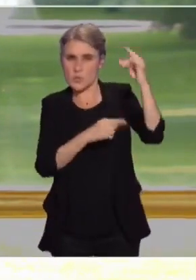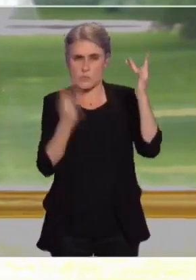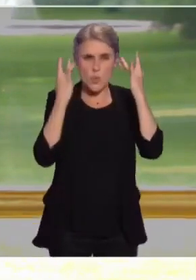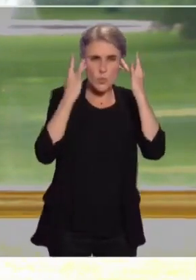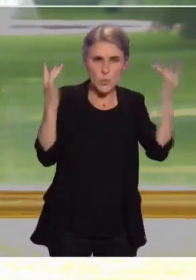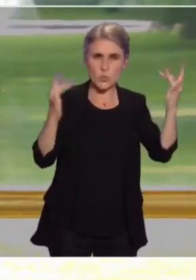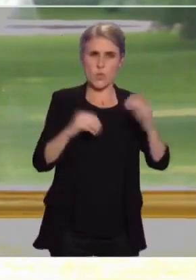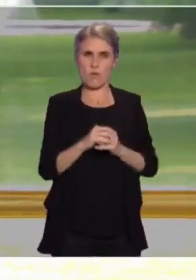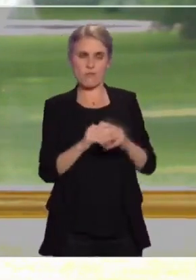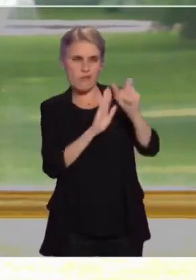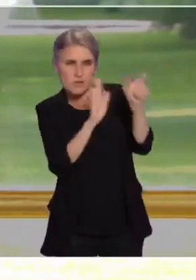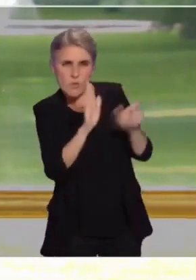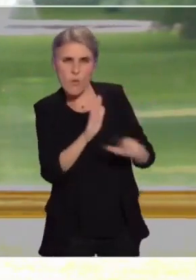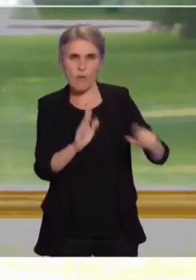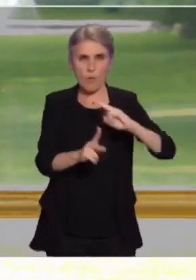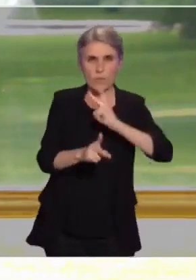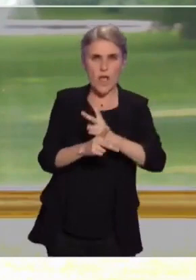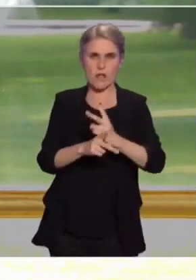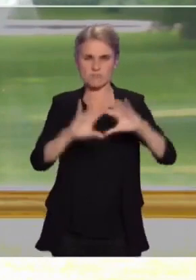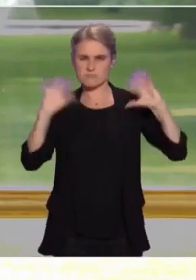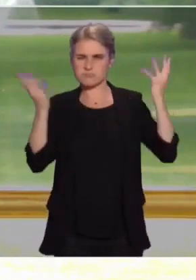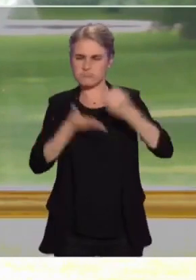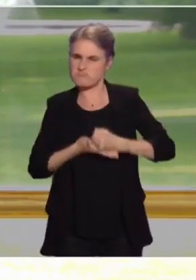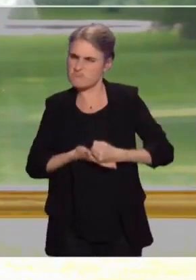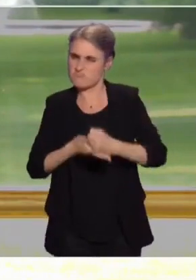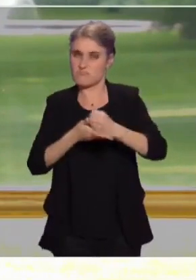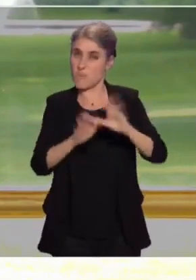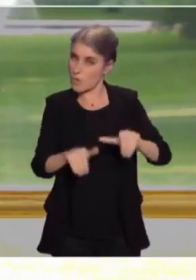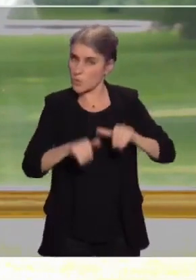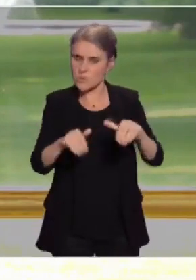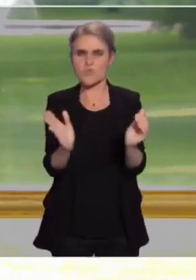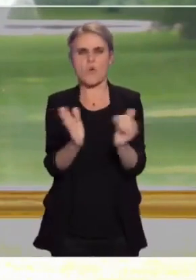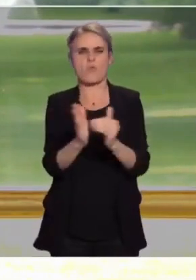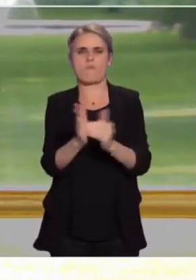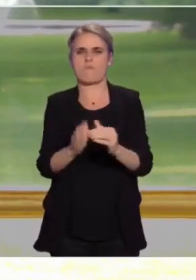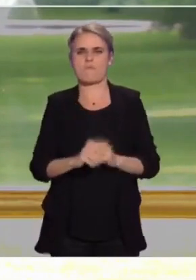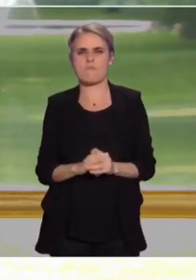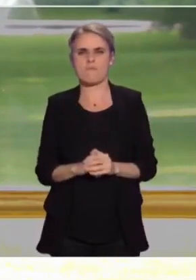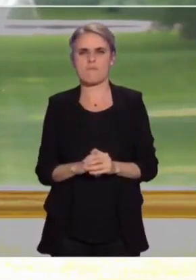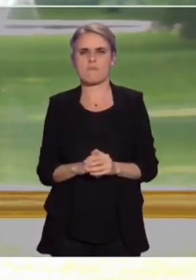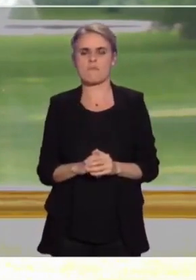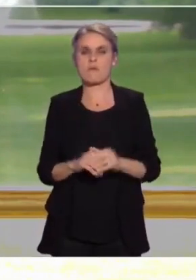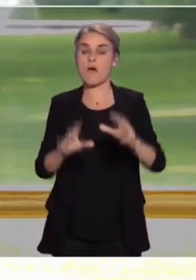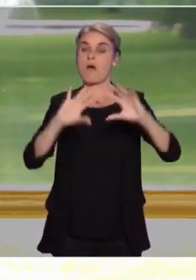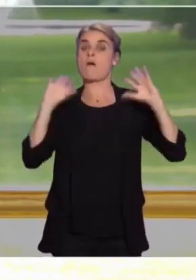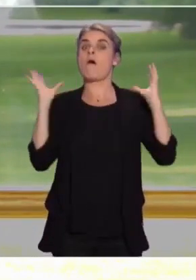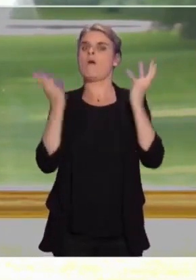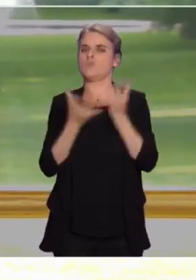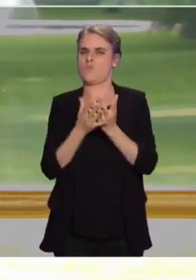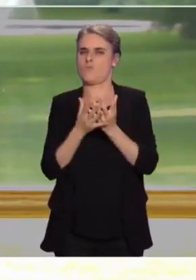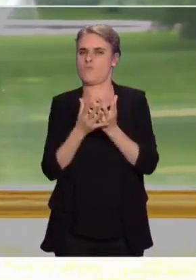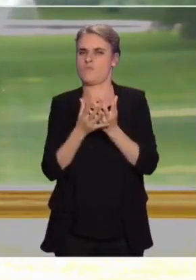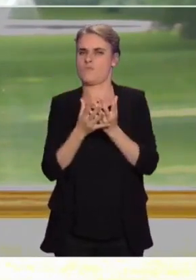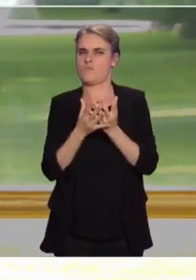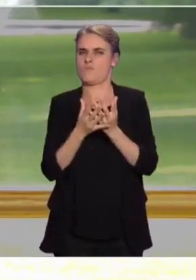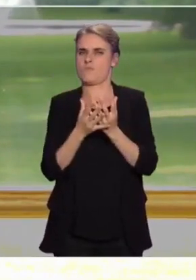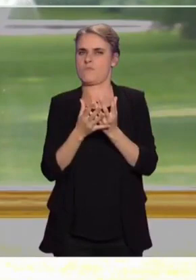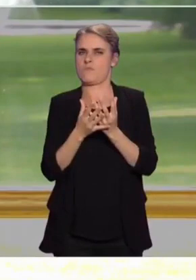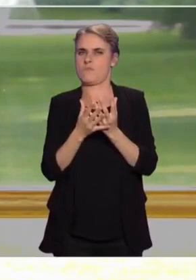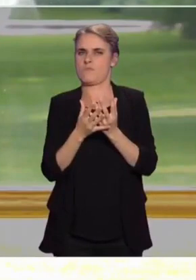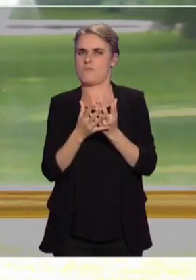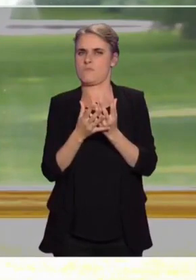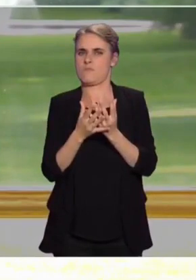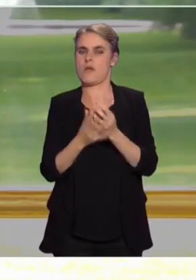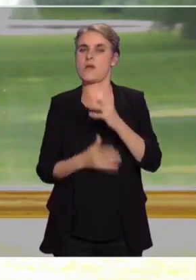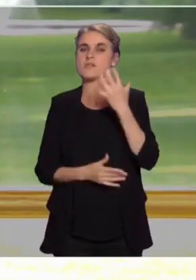la restauration l'hôtellerie et nous poursuivrons au total nous avons mobilisé près de